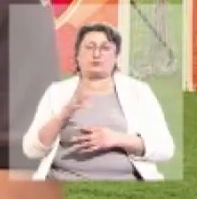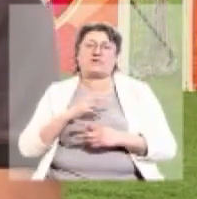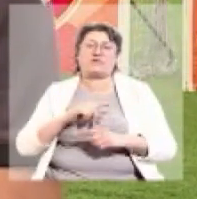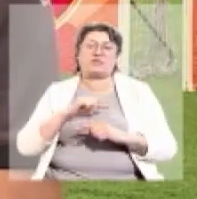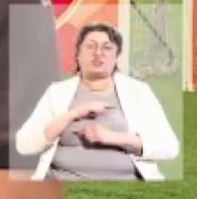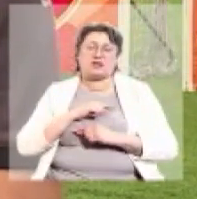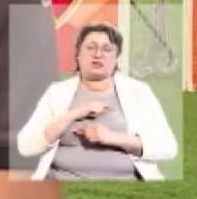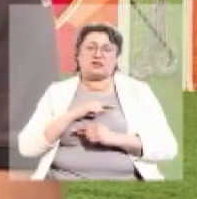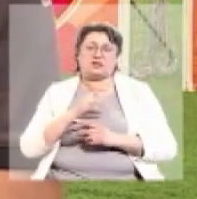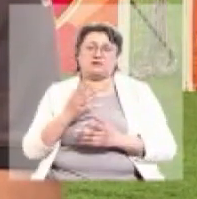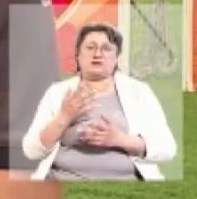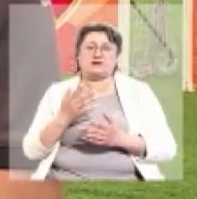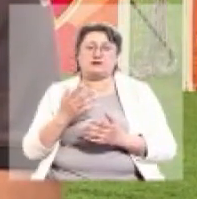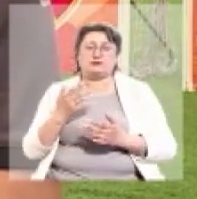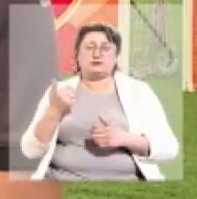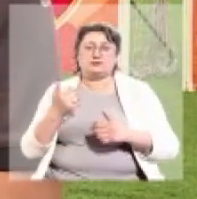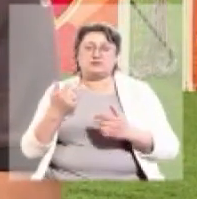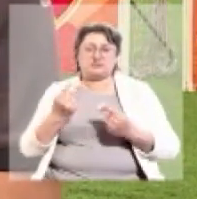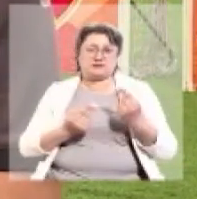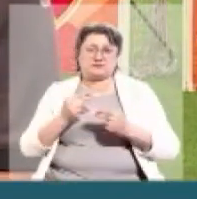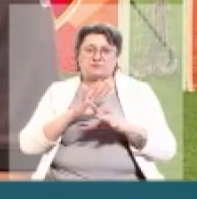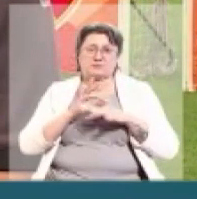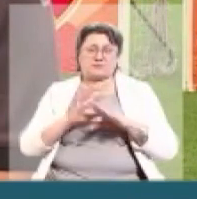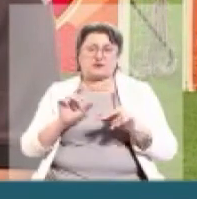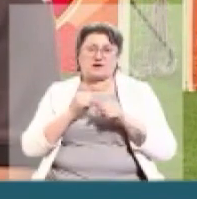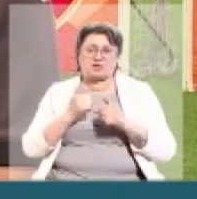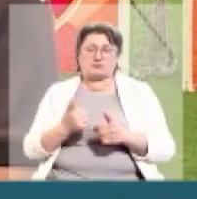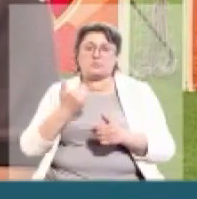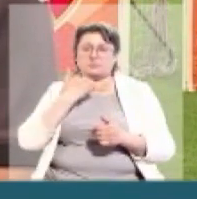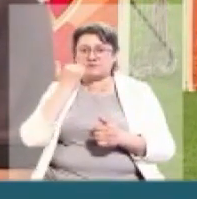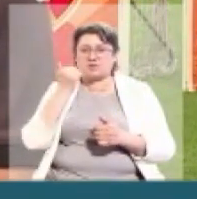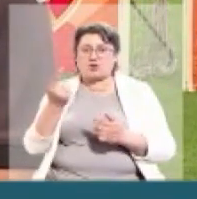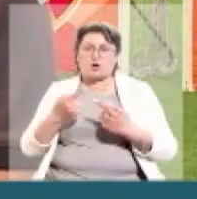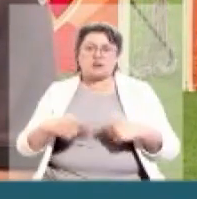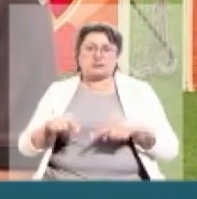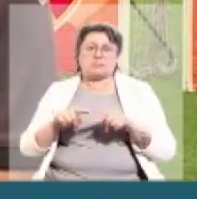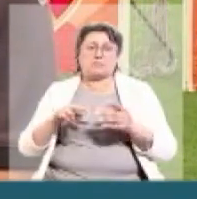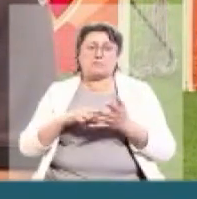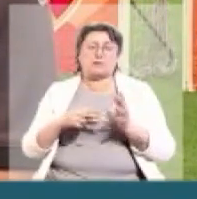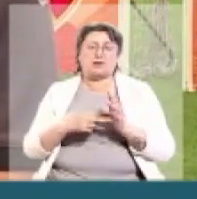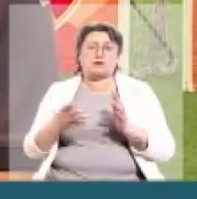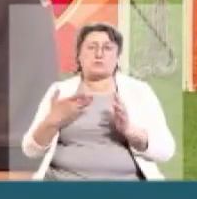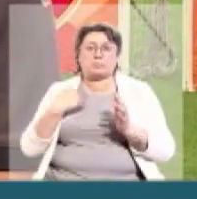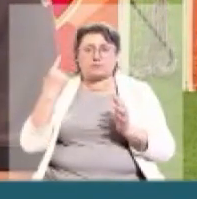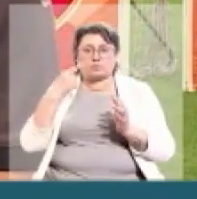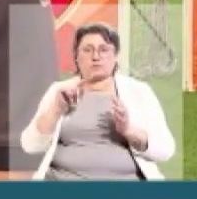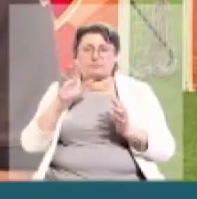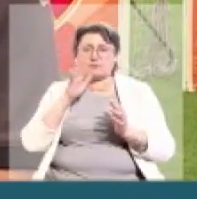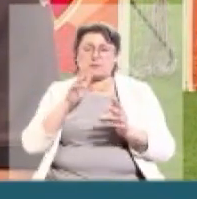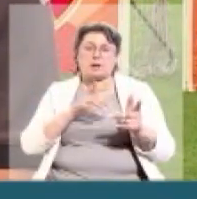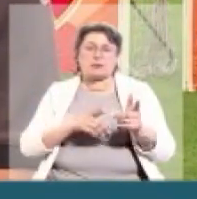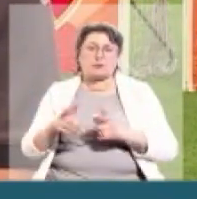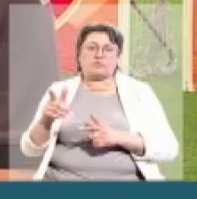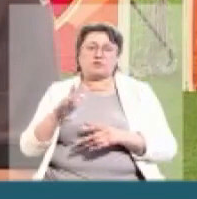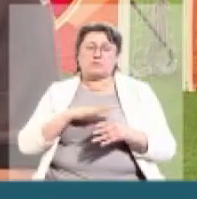финал. Осы жылада жеңіске жеткенімізге қуаныштымыз. Енді ақтықсында өнер көрсетеміз. Жарыс өте жақсы өтті.